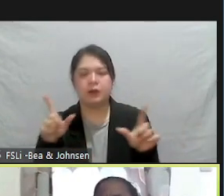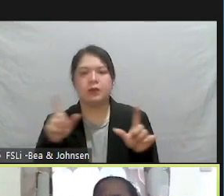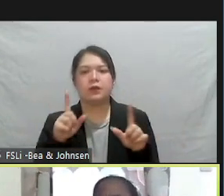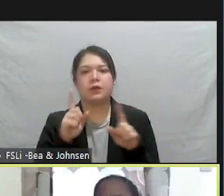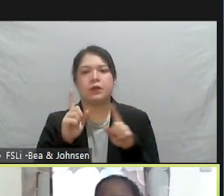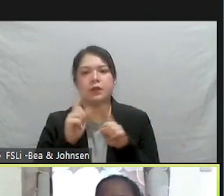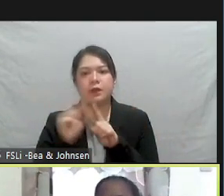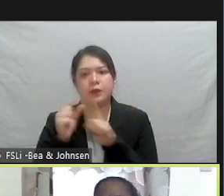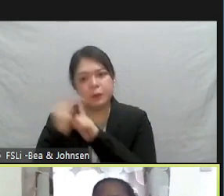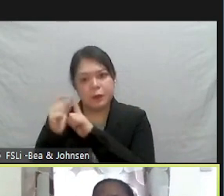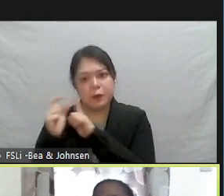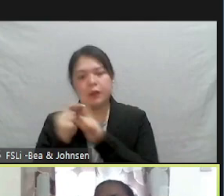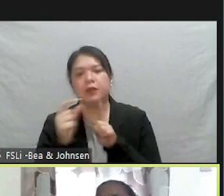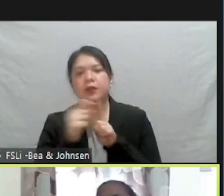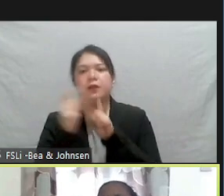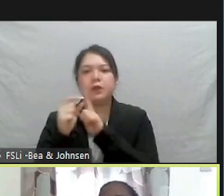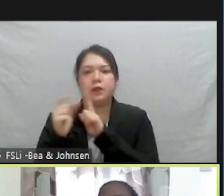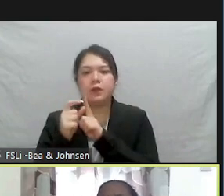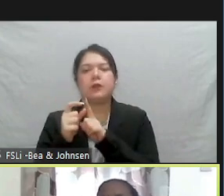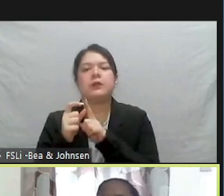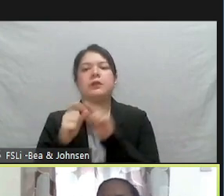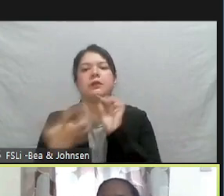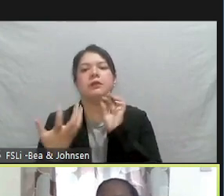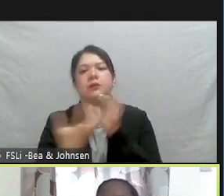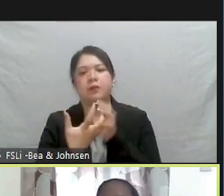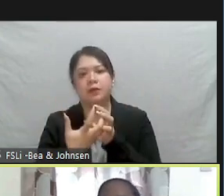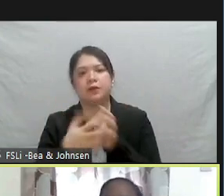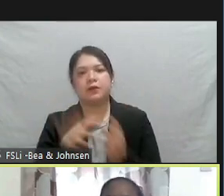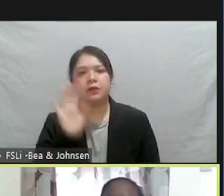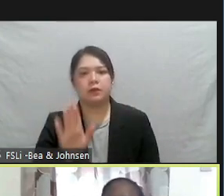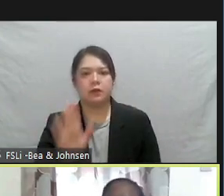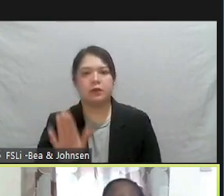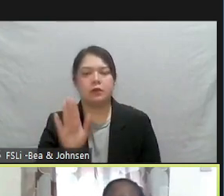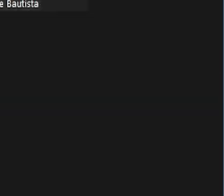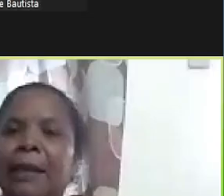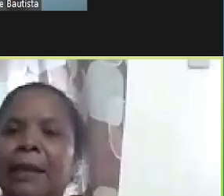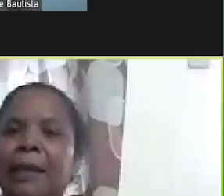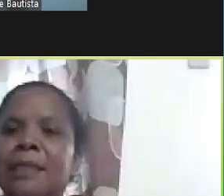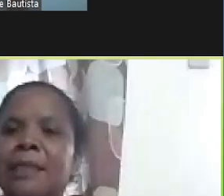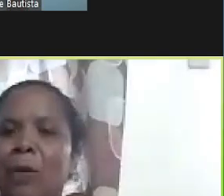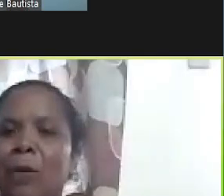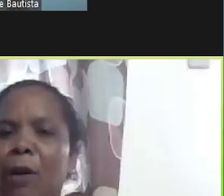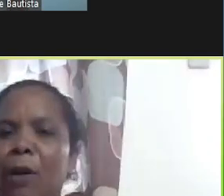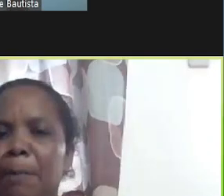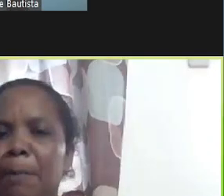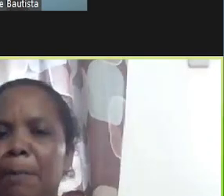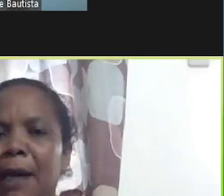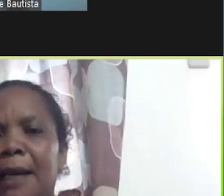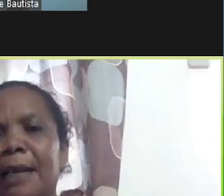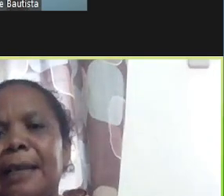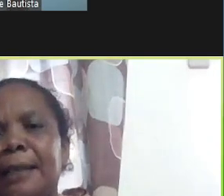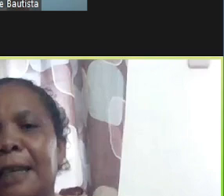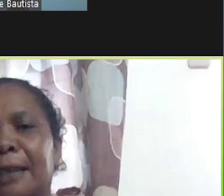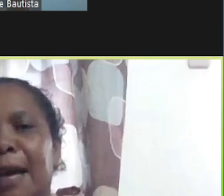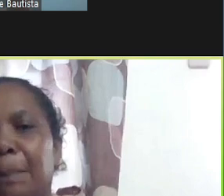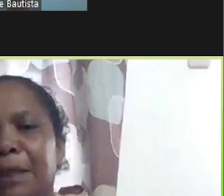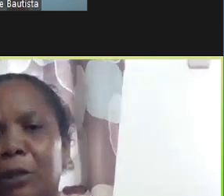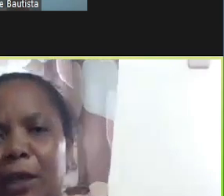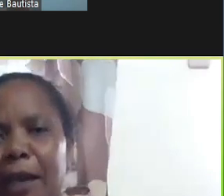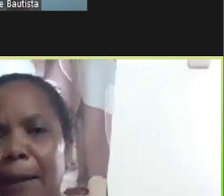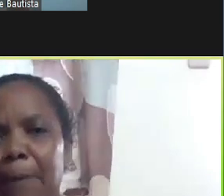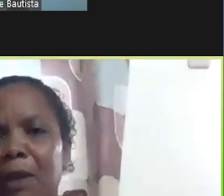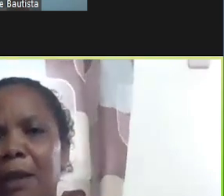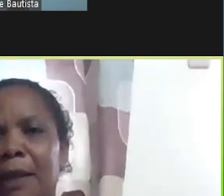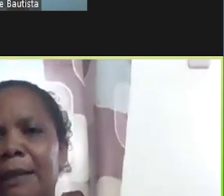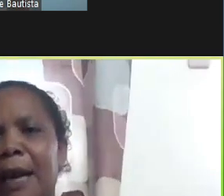na nauugnay doon at base sa karanasan nila. Kasi po, ang pag-aaral hindi lang dapat